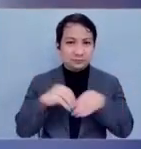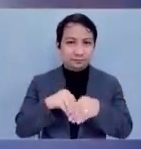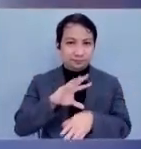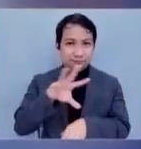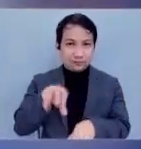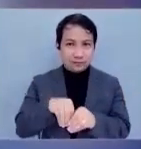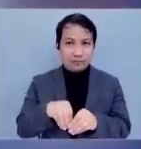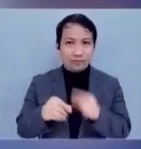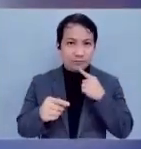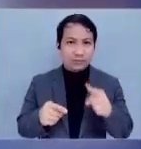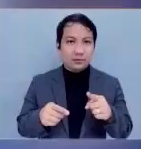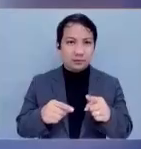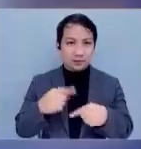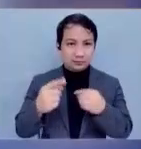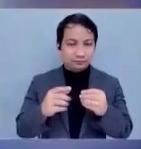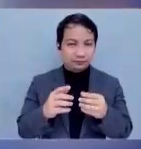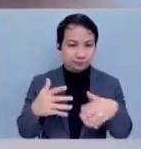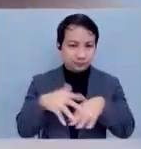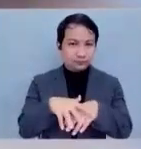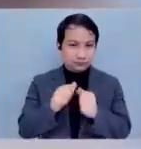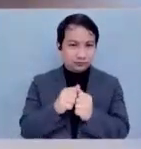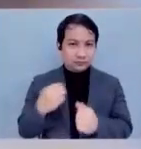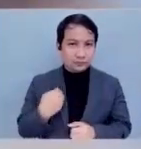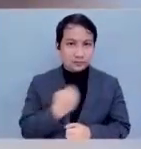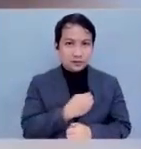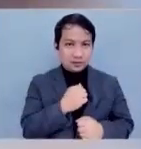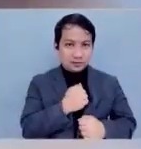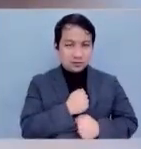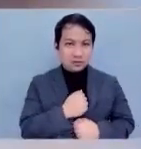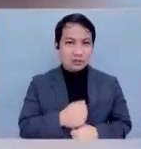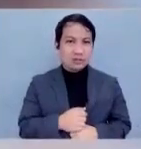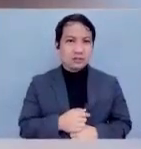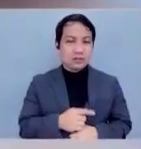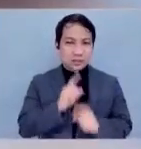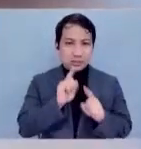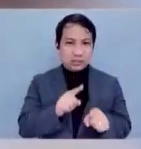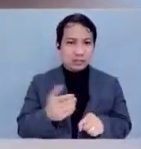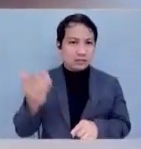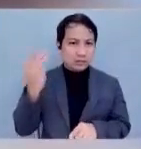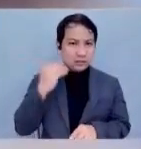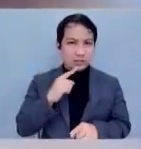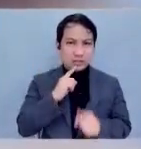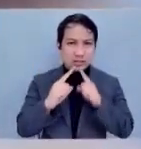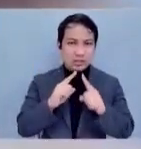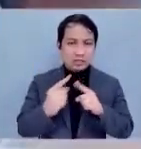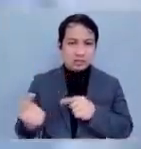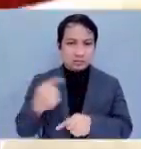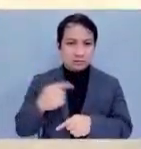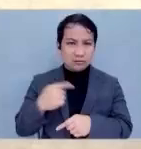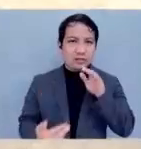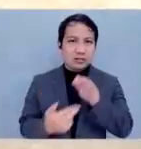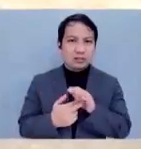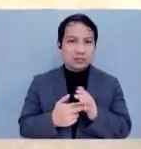umano'y nilulutong kulita ng ilang miyembro ng militar. Pero inamin niya noon na may nakausap siyang mga retiradong general.